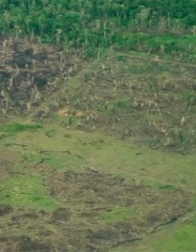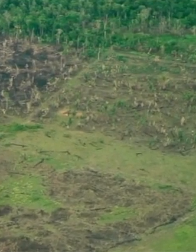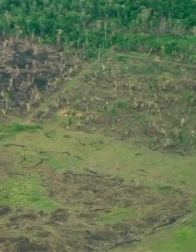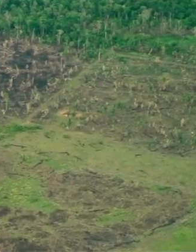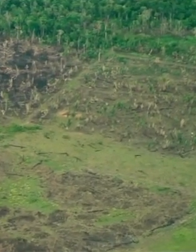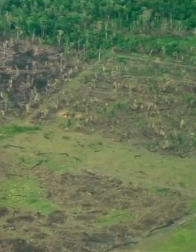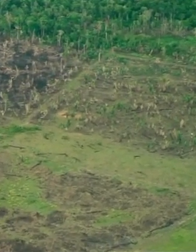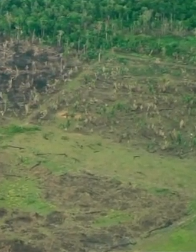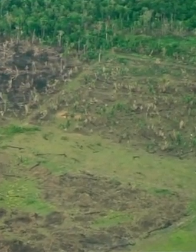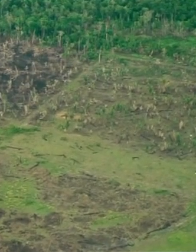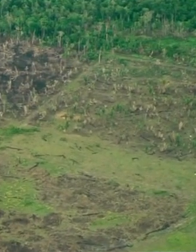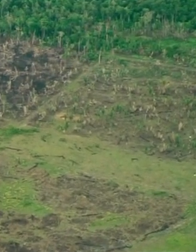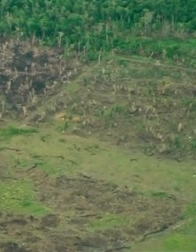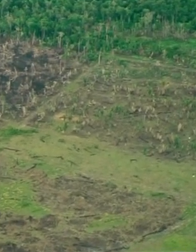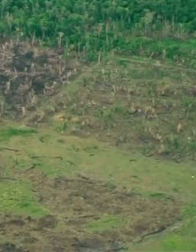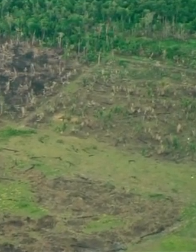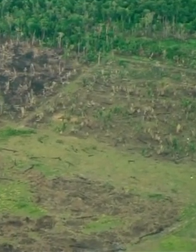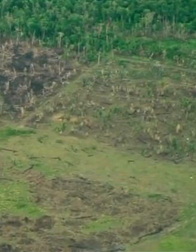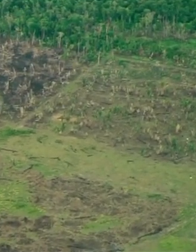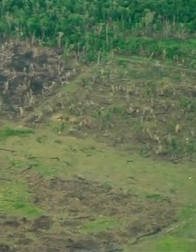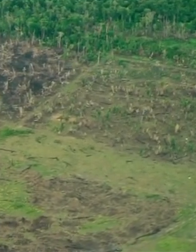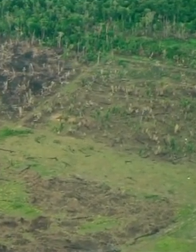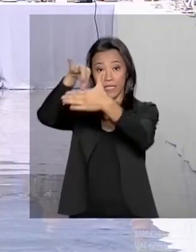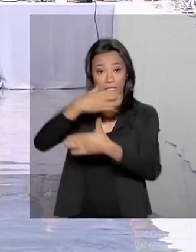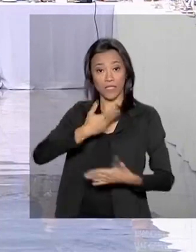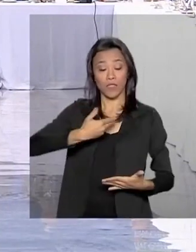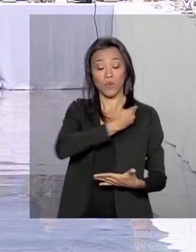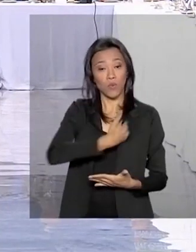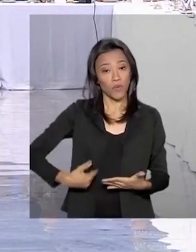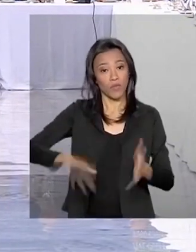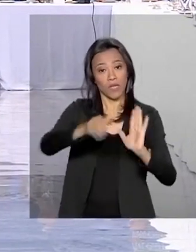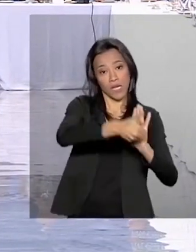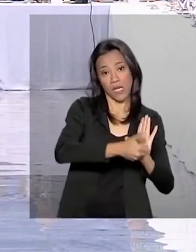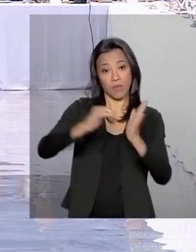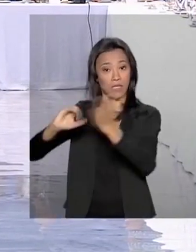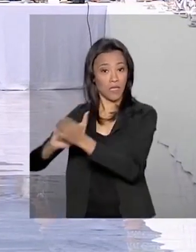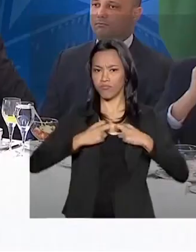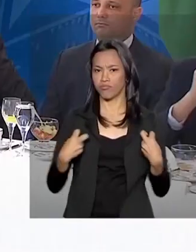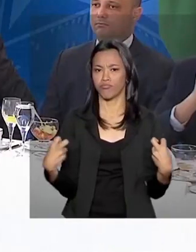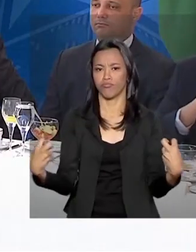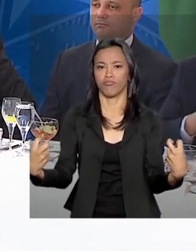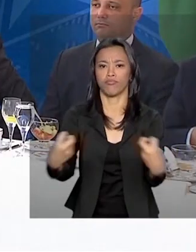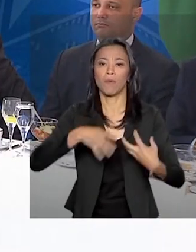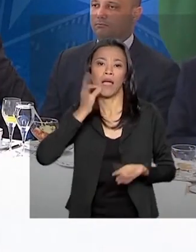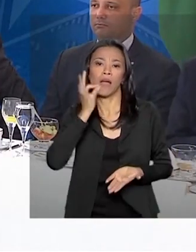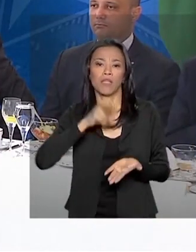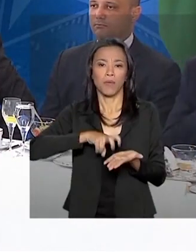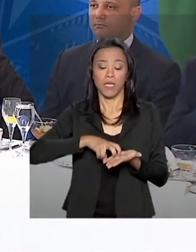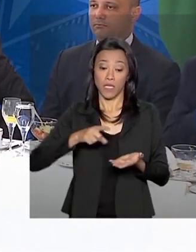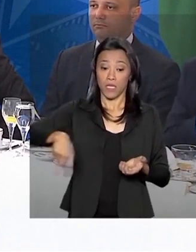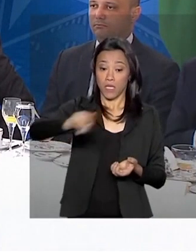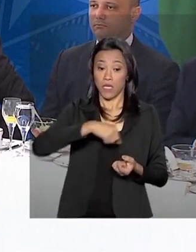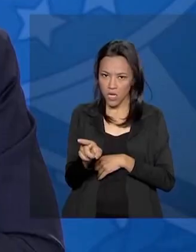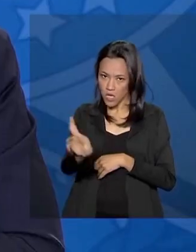des Regenwaldes kam auf den Tisch. Er verteidige seine Interessen, Merkel und auch Frankreichs Präsident Emmanuel Macron ihre,